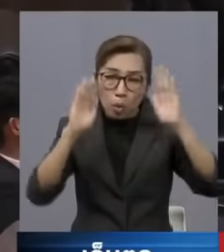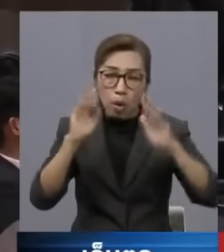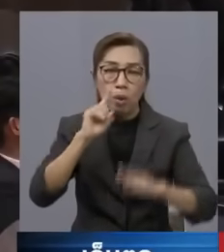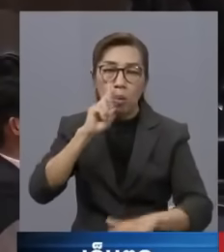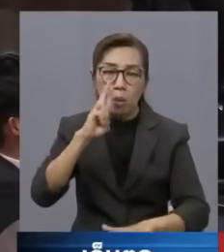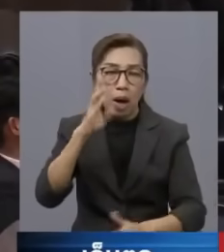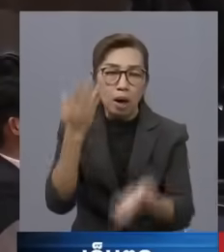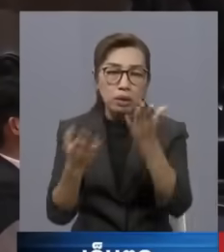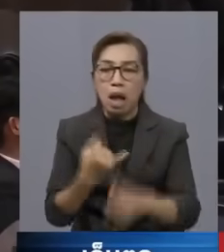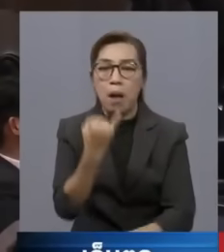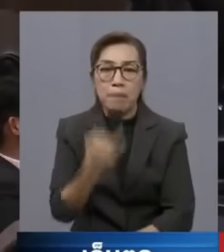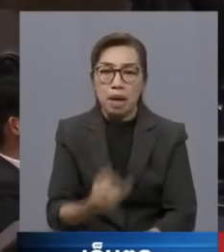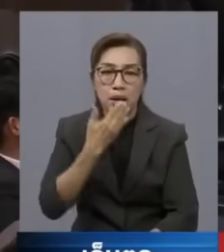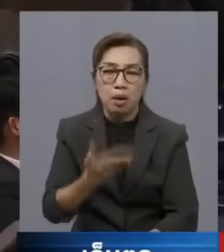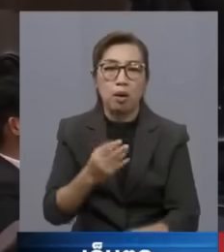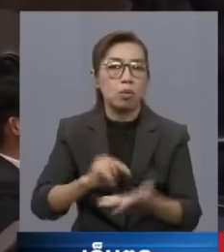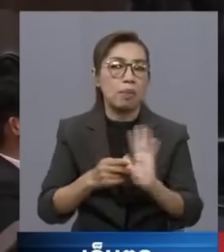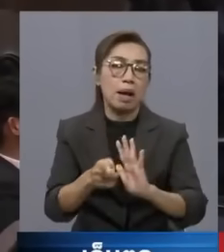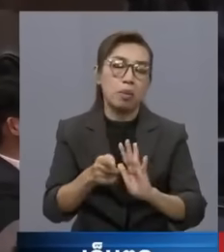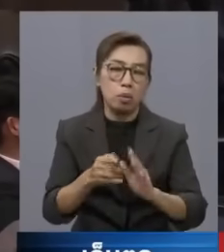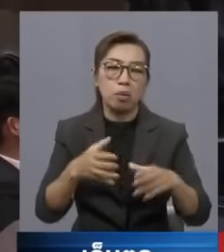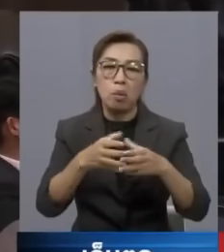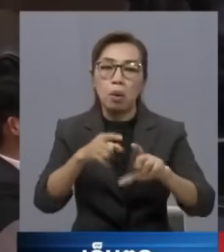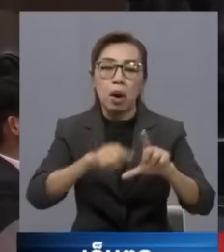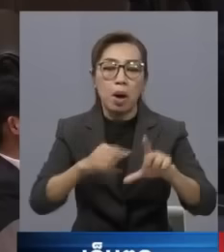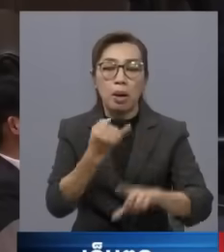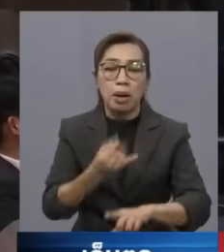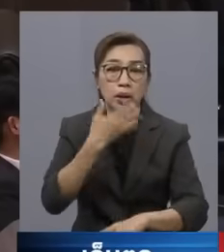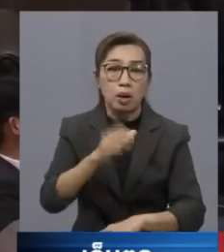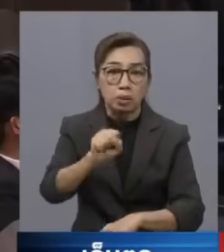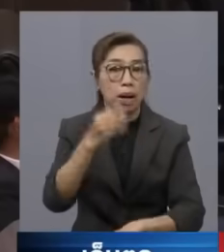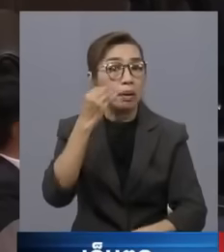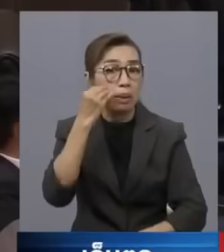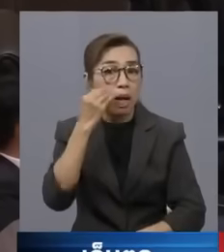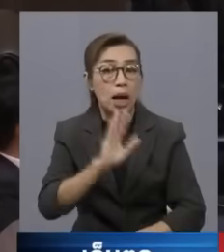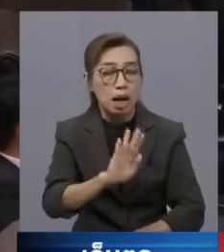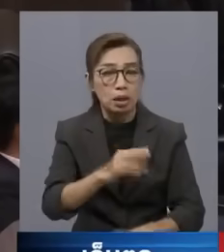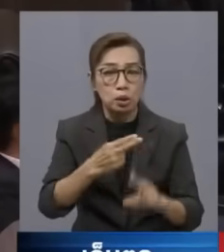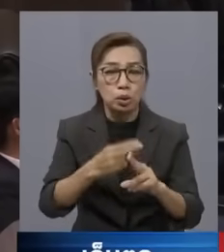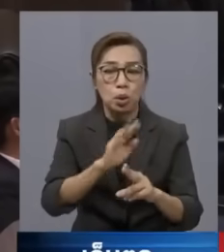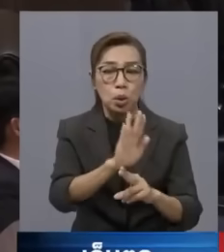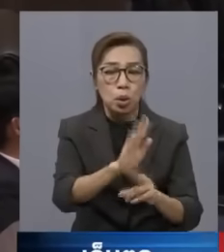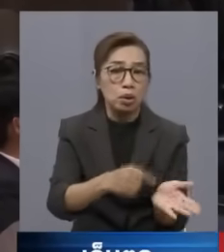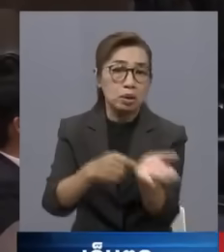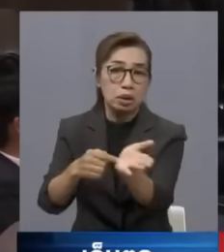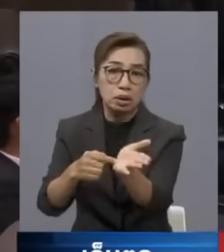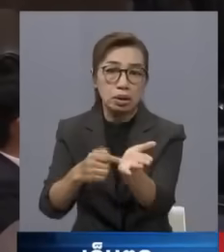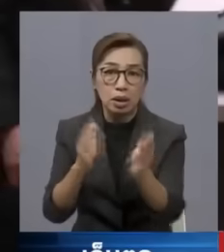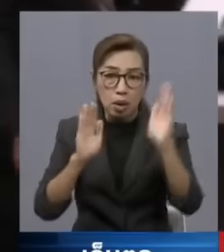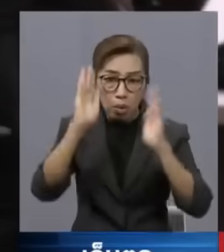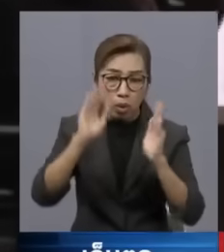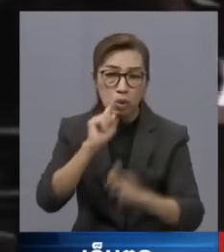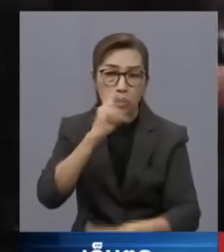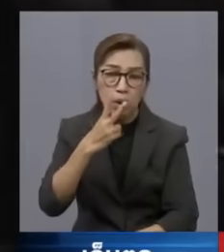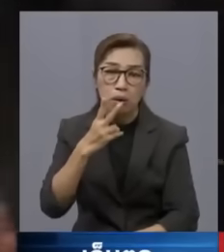เนี่ยมันเหมือนเป็นการย้ำปมปิดสวิตช์ตัวเองทำให้ชื่อของคุณพิธานลิ้นเจริญรัถเนี่ยให้รัฐสภาลงมติ